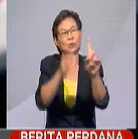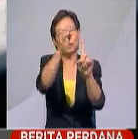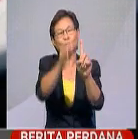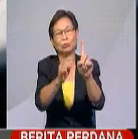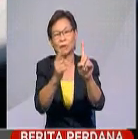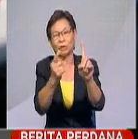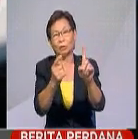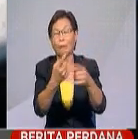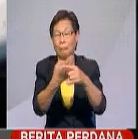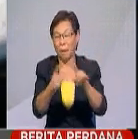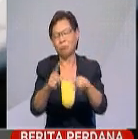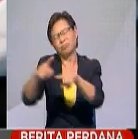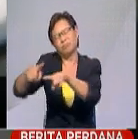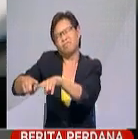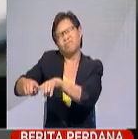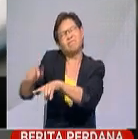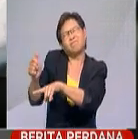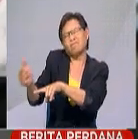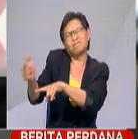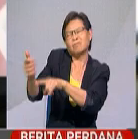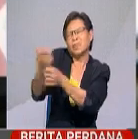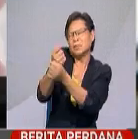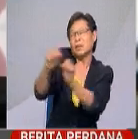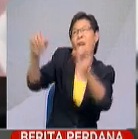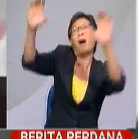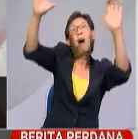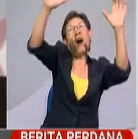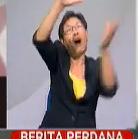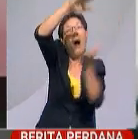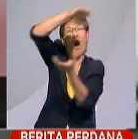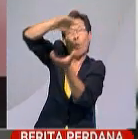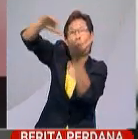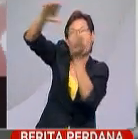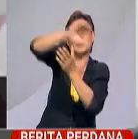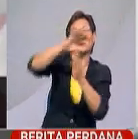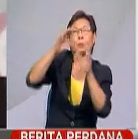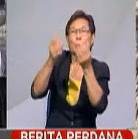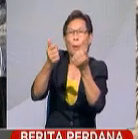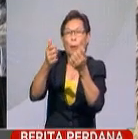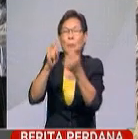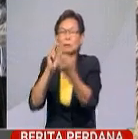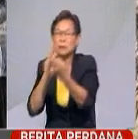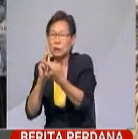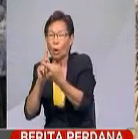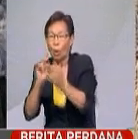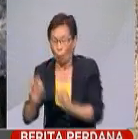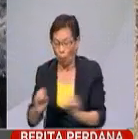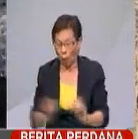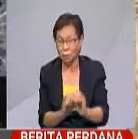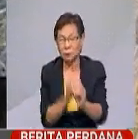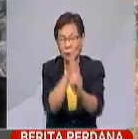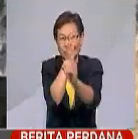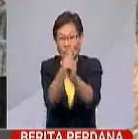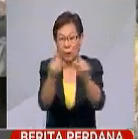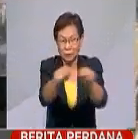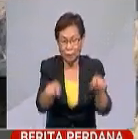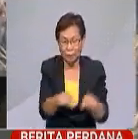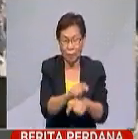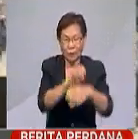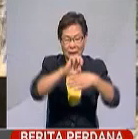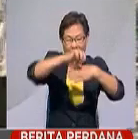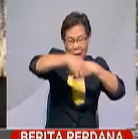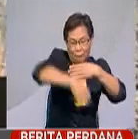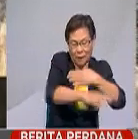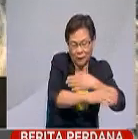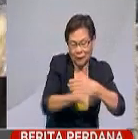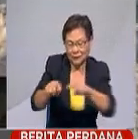ini. Namun ia bergantung kepada kesediaan awan dan kelembapan sesuai. Jelasnya, operasi menyasarkan kawasan tadahan empangan